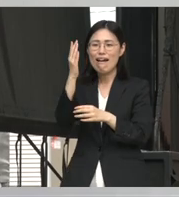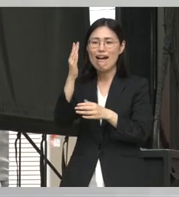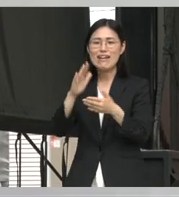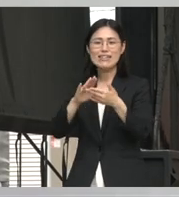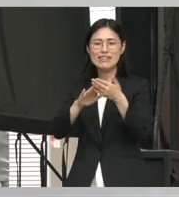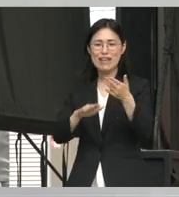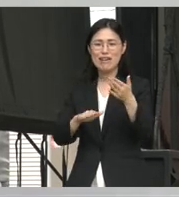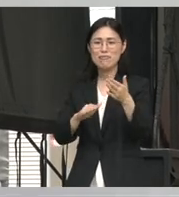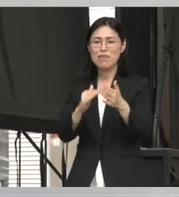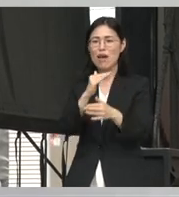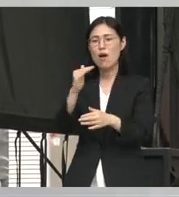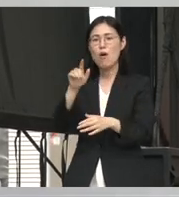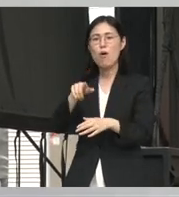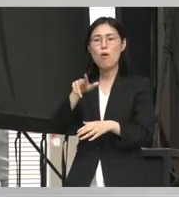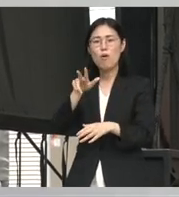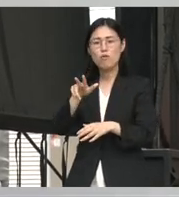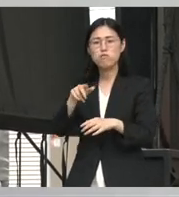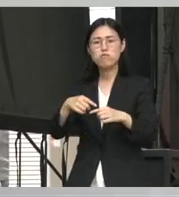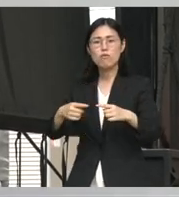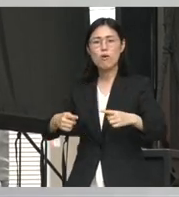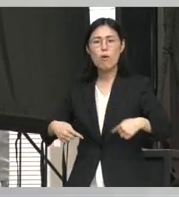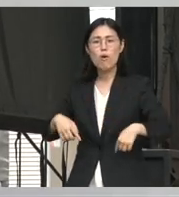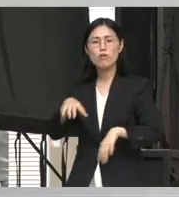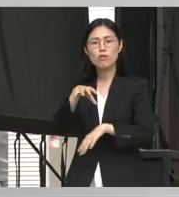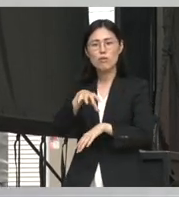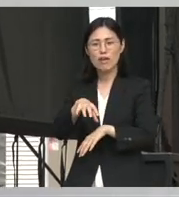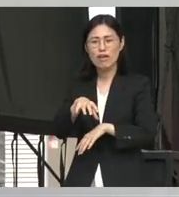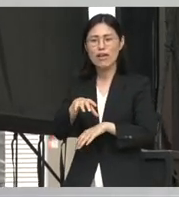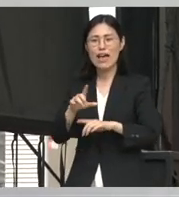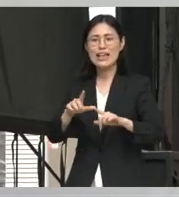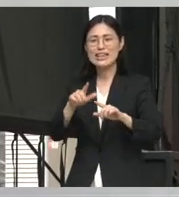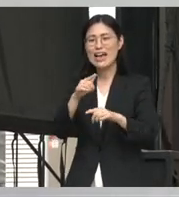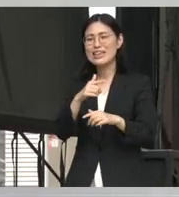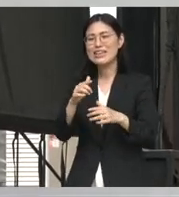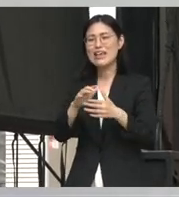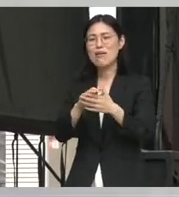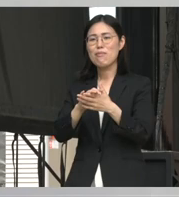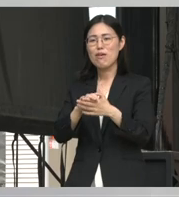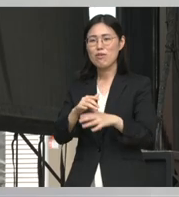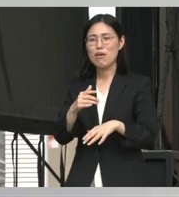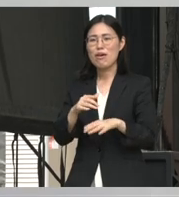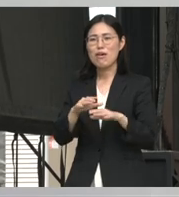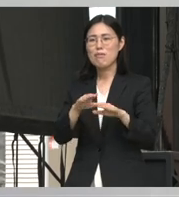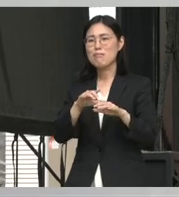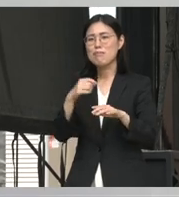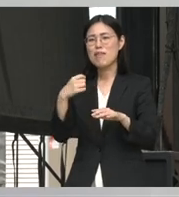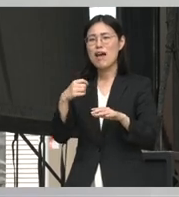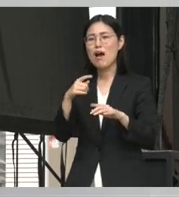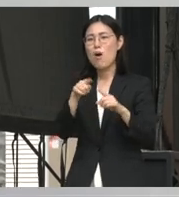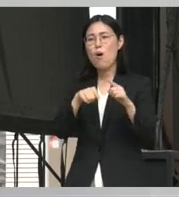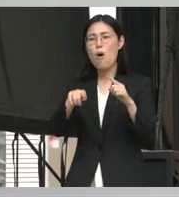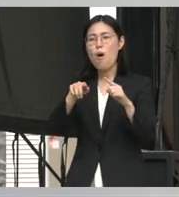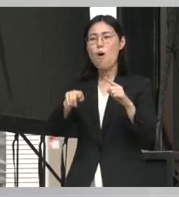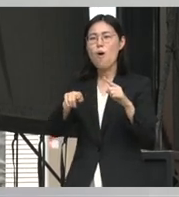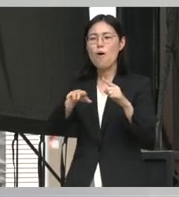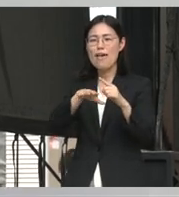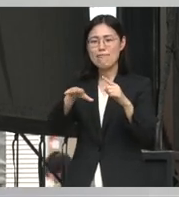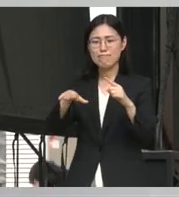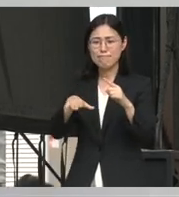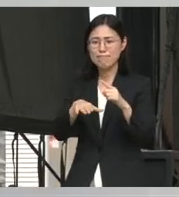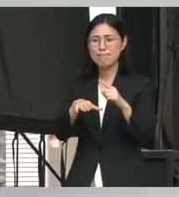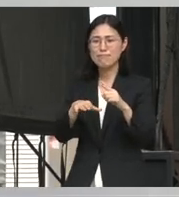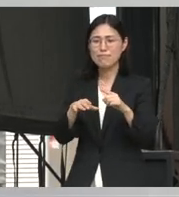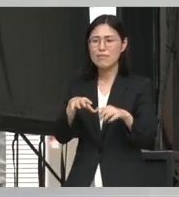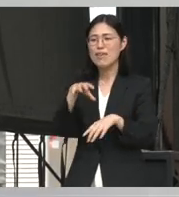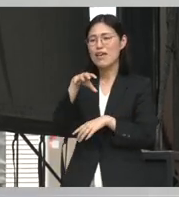を都立東大和南公園平和広場とし、当市の貴重な戦災建造物